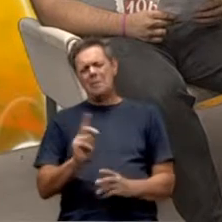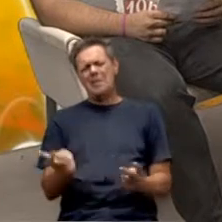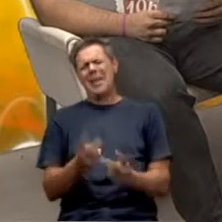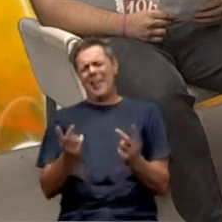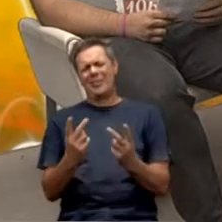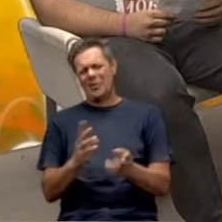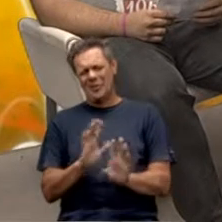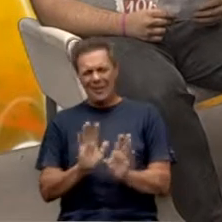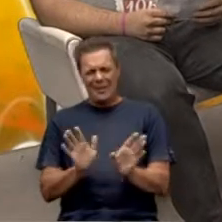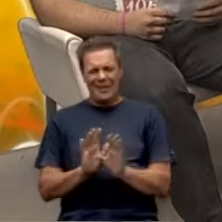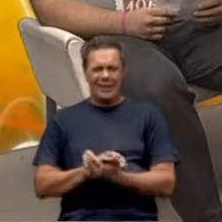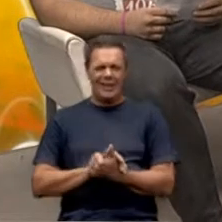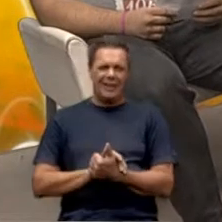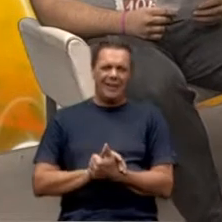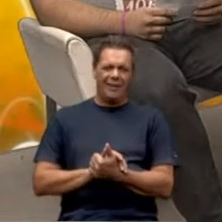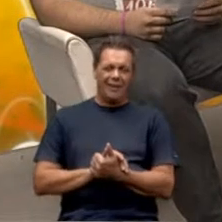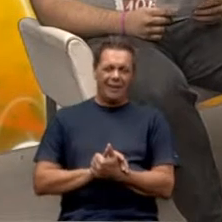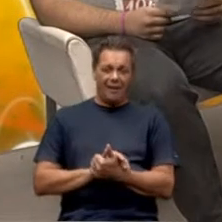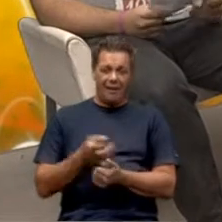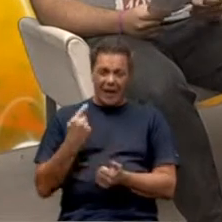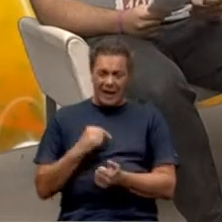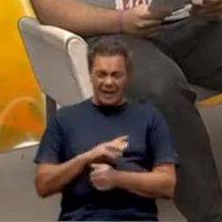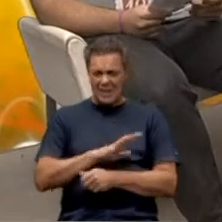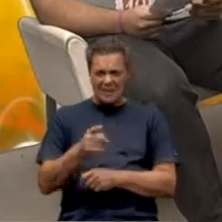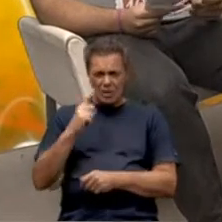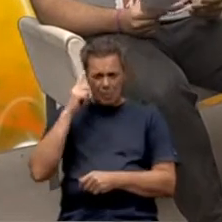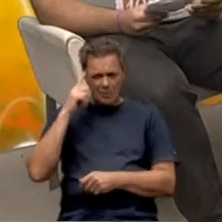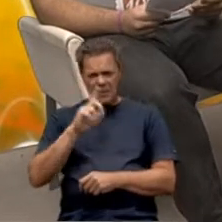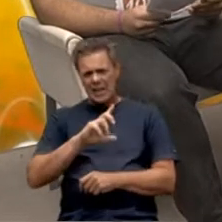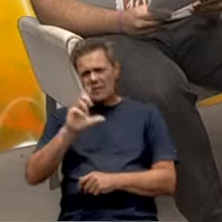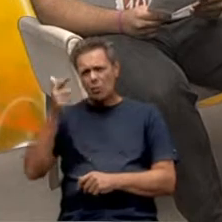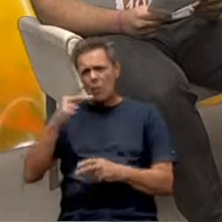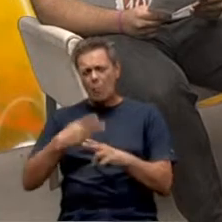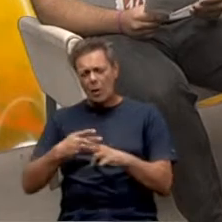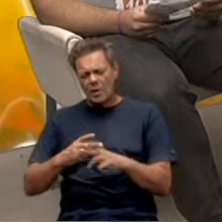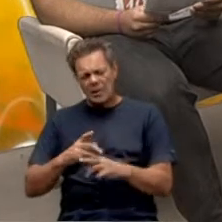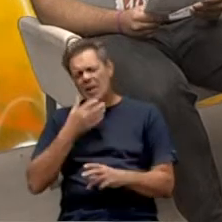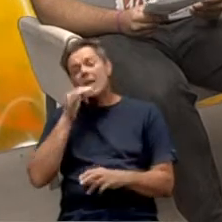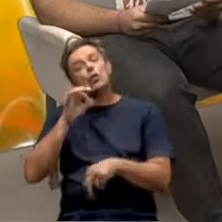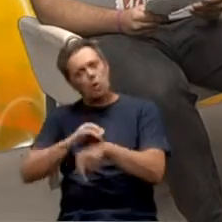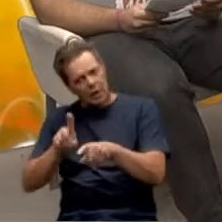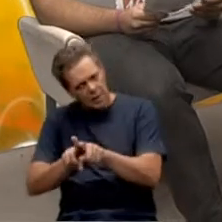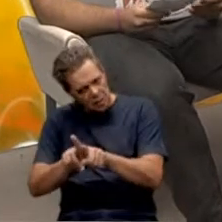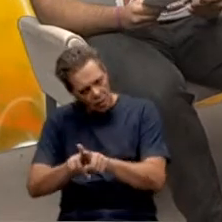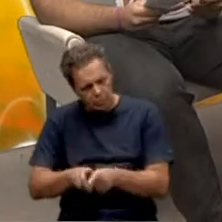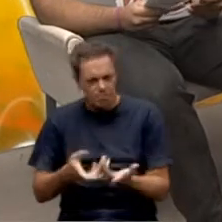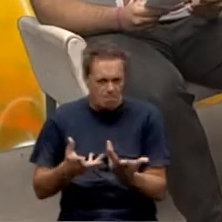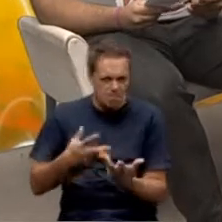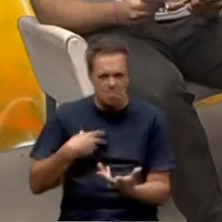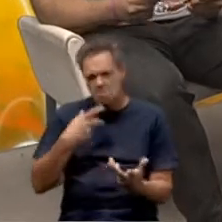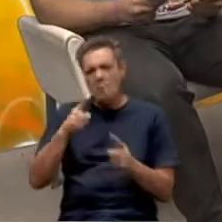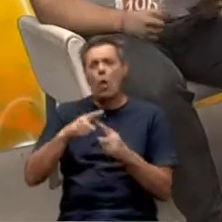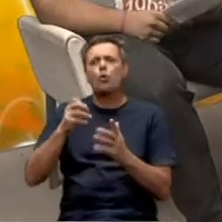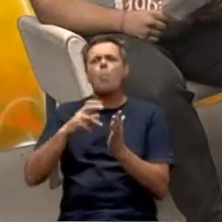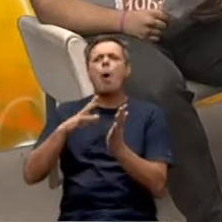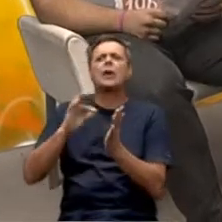će pomislit će na sve bolesti i doktori također, nego najprije na tumor. Meni su rekli,